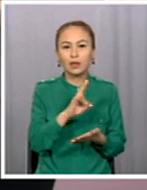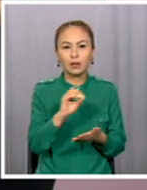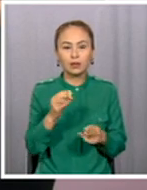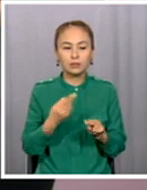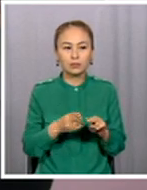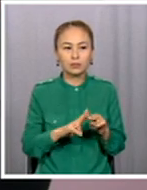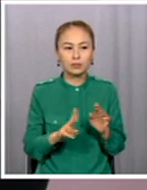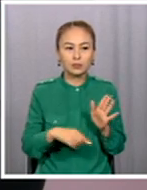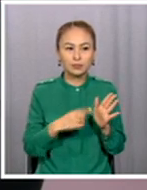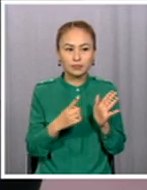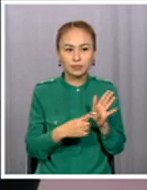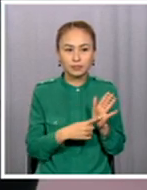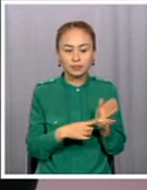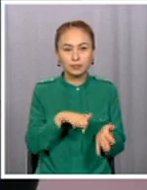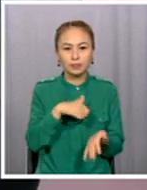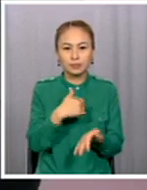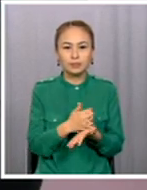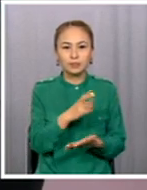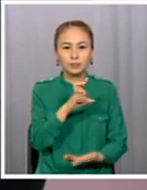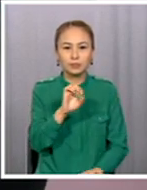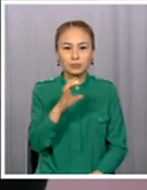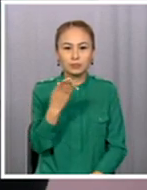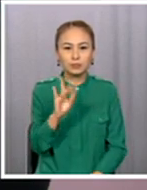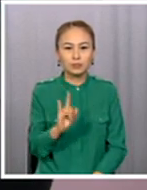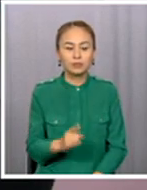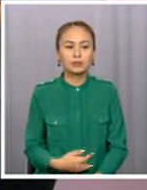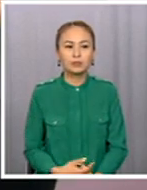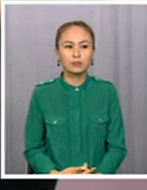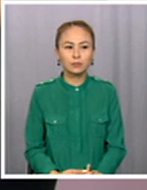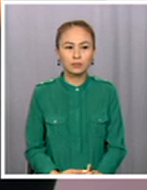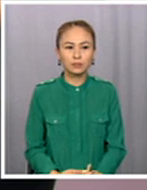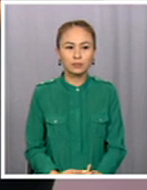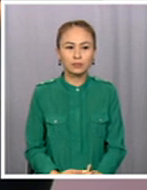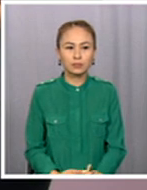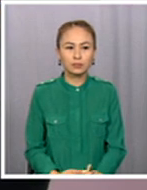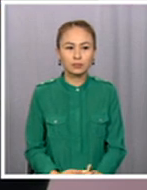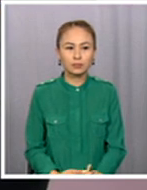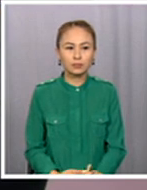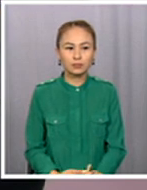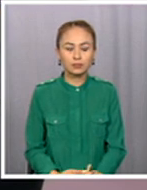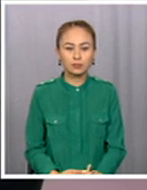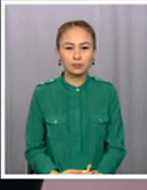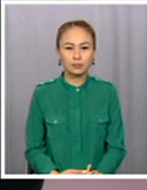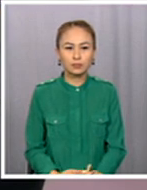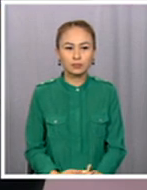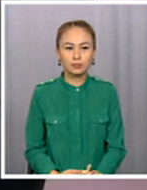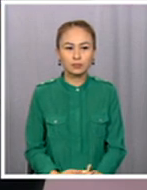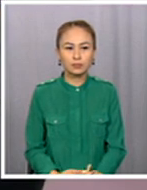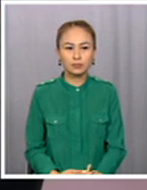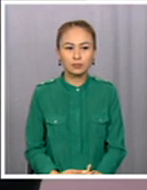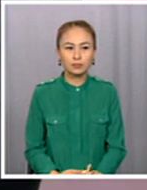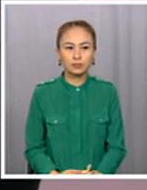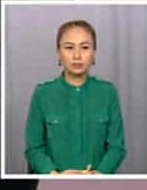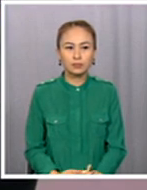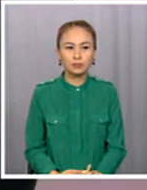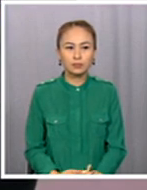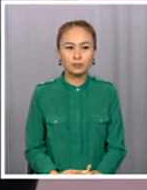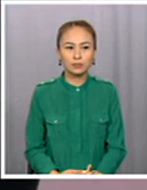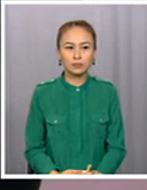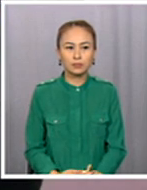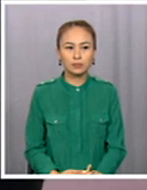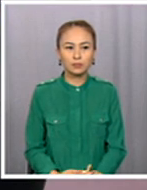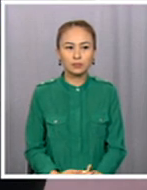сұрақ қойылады? Басшы. Дұрыс айтасындар, кім деген сұрақ қойылады екен?